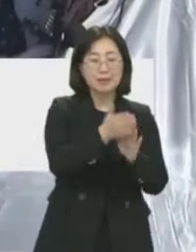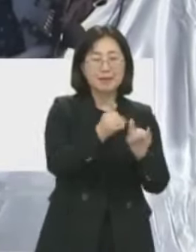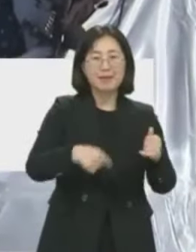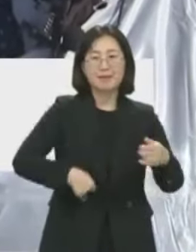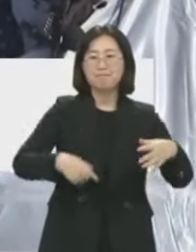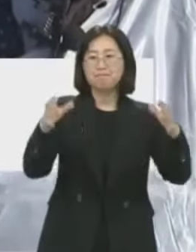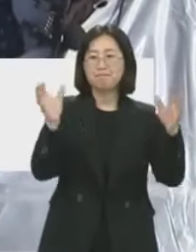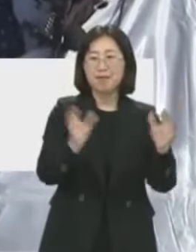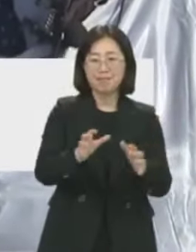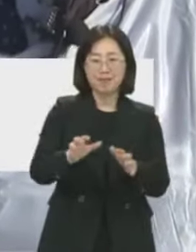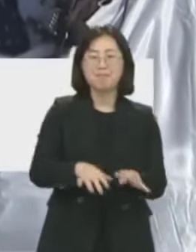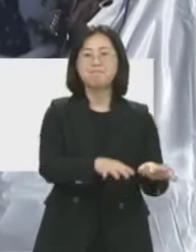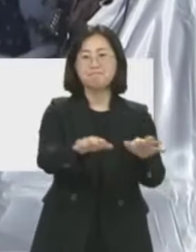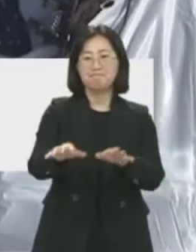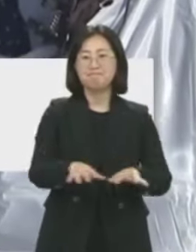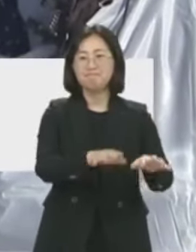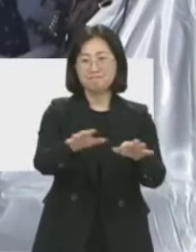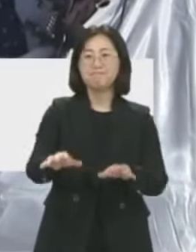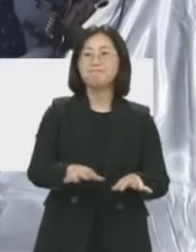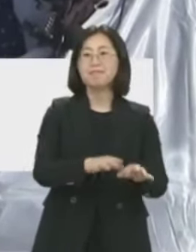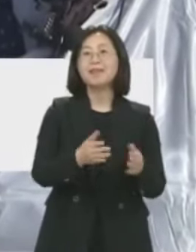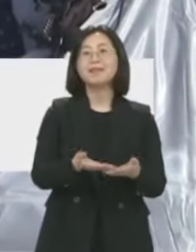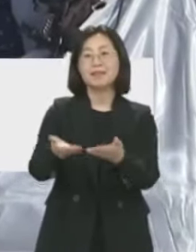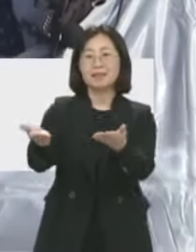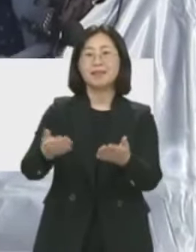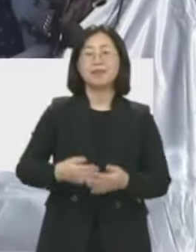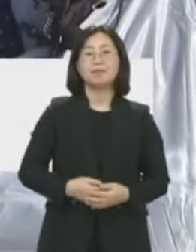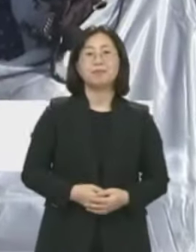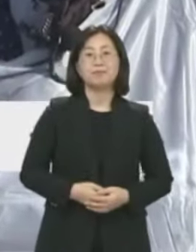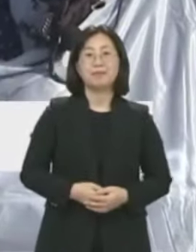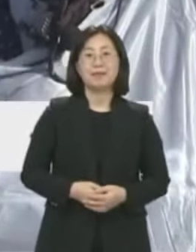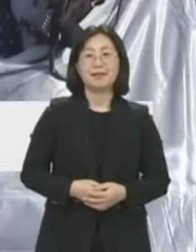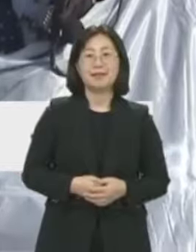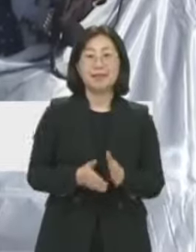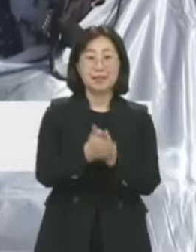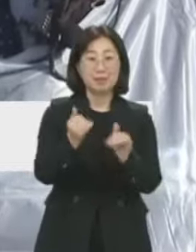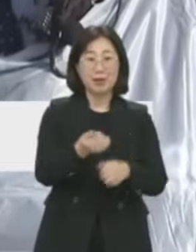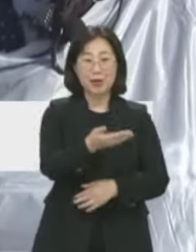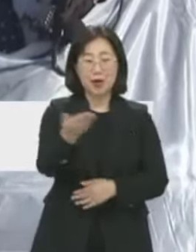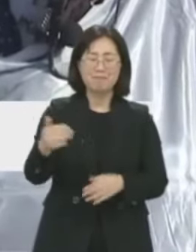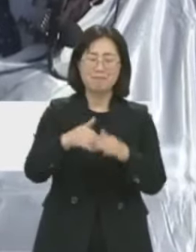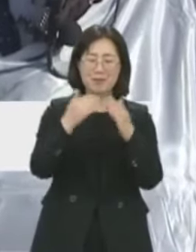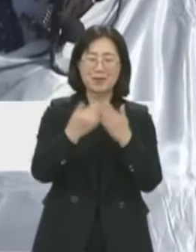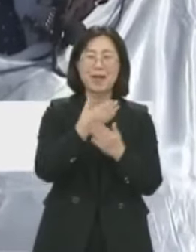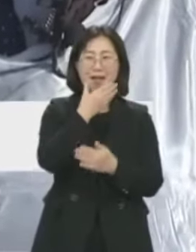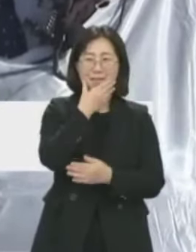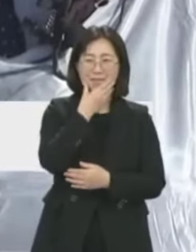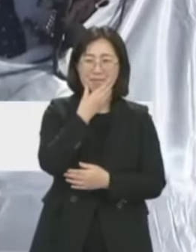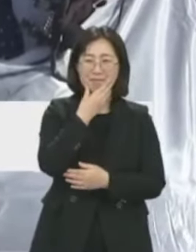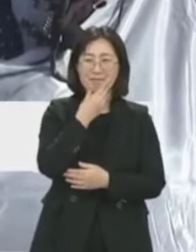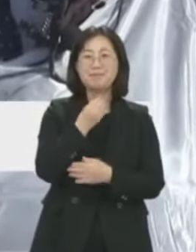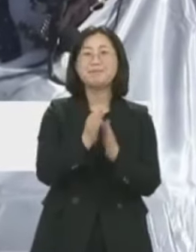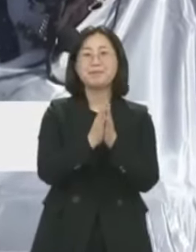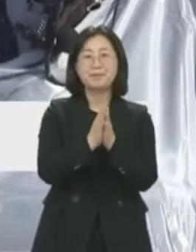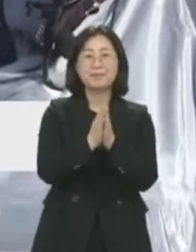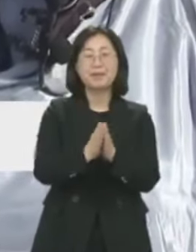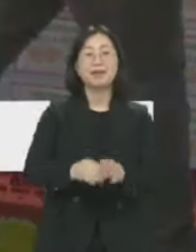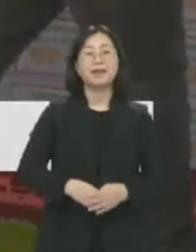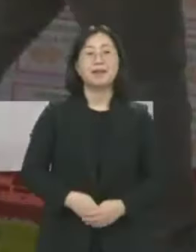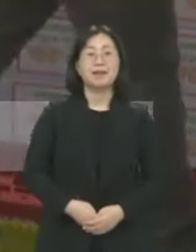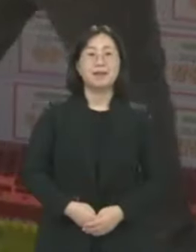김장 당근기를 만들어서 드리게 됐습니다. 시민 여러분 모두 행복한 그런 겨울나기가 됐으면